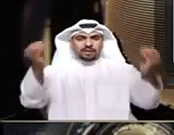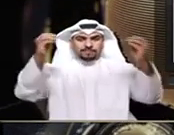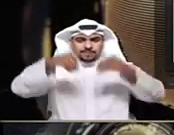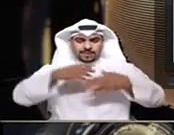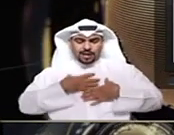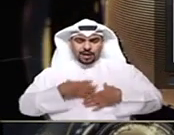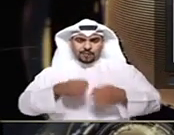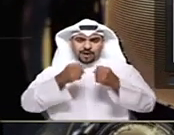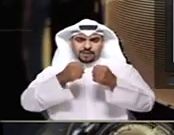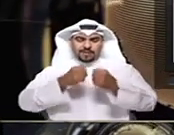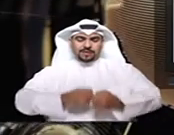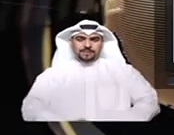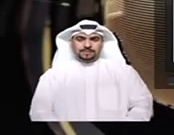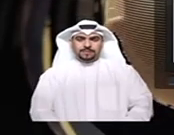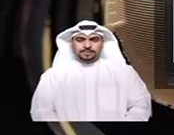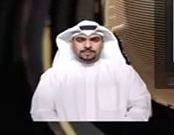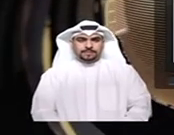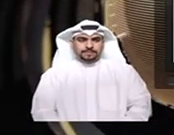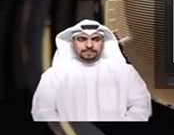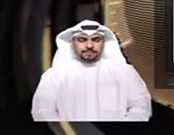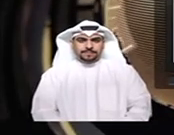العافية.